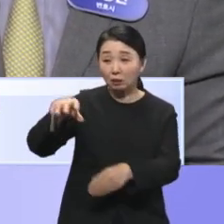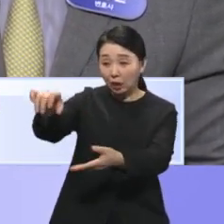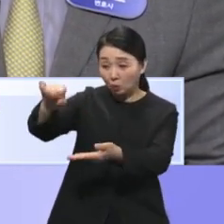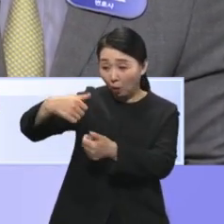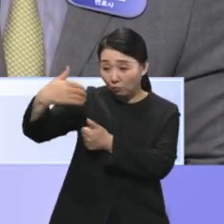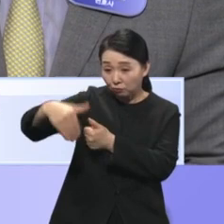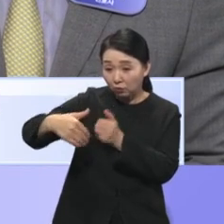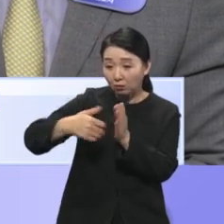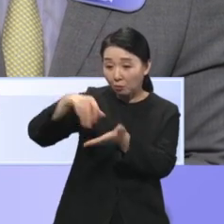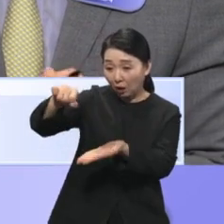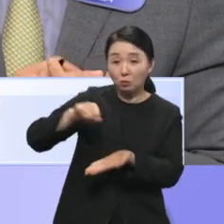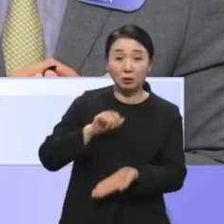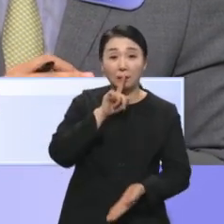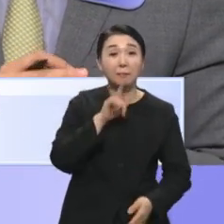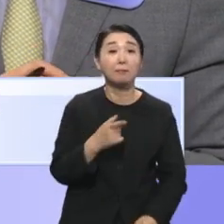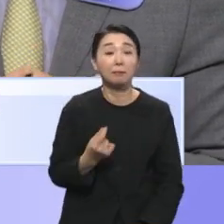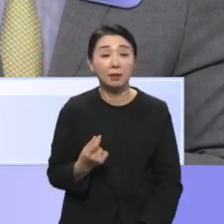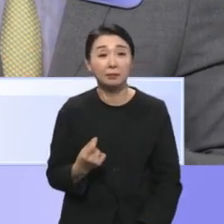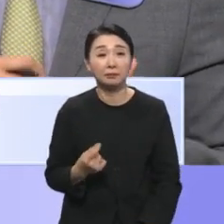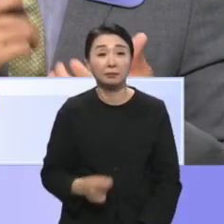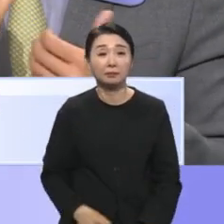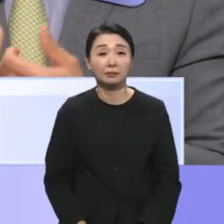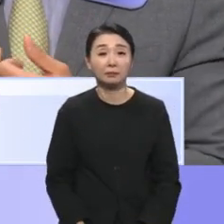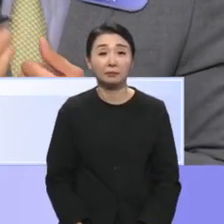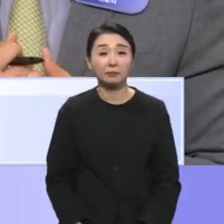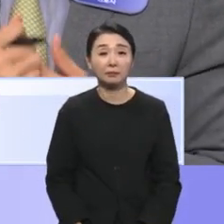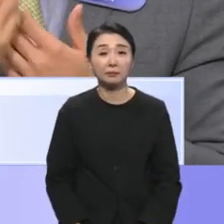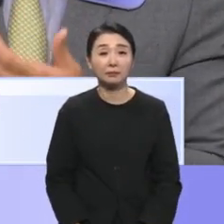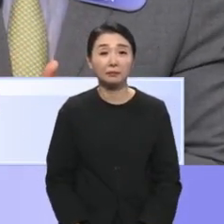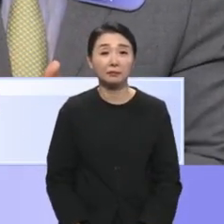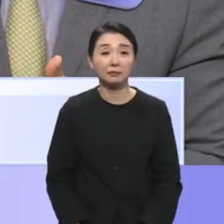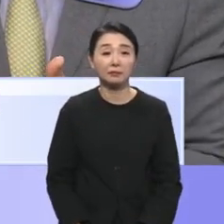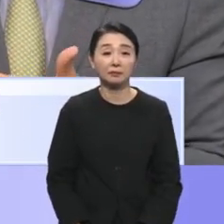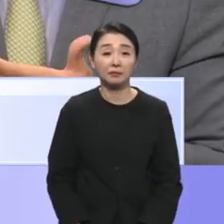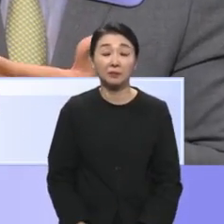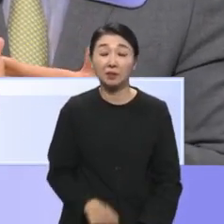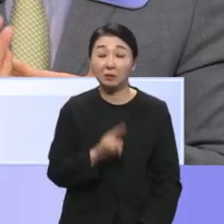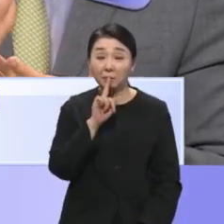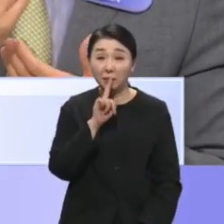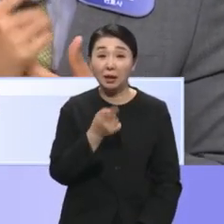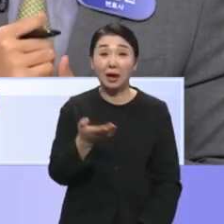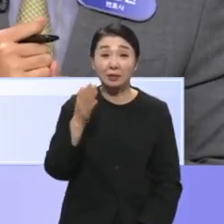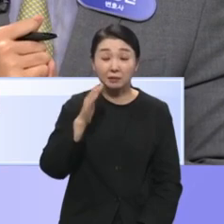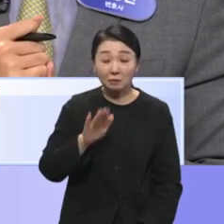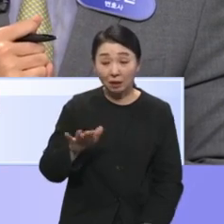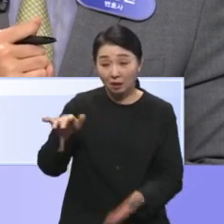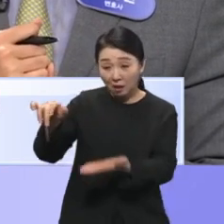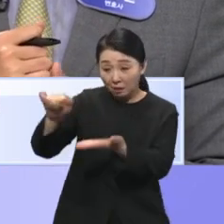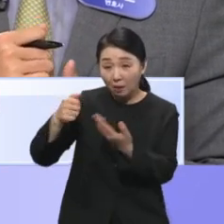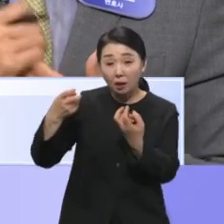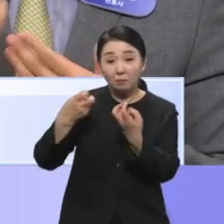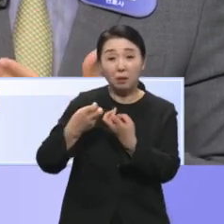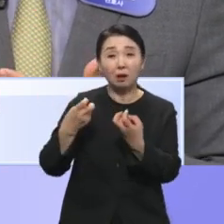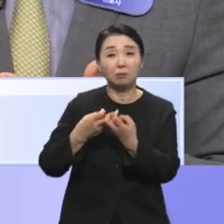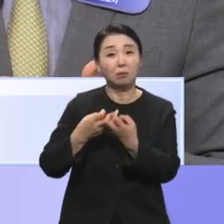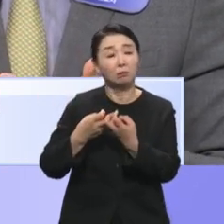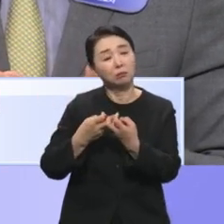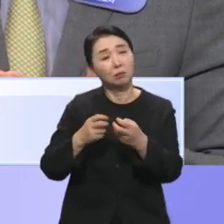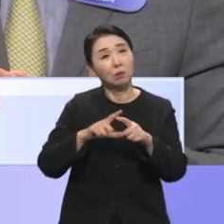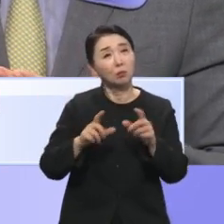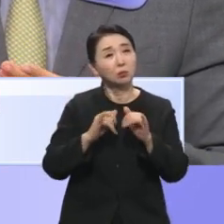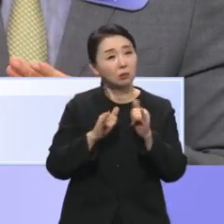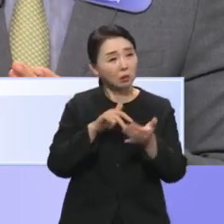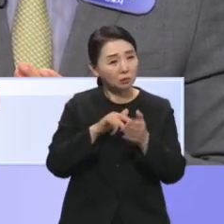준거다 몰랐다고 주장하는 경우가 실제로 있잖아요 예 근데 이렇게 주장은 하지만 사실은 들여오는 방법 자체가 좀 일반인들이